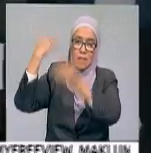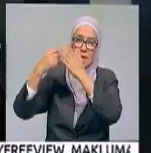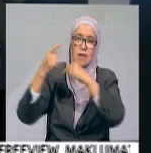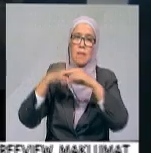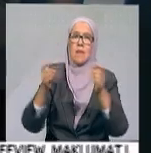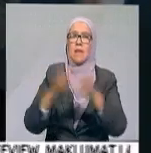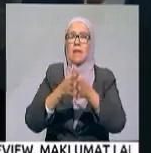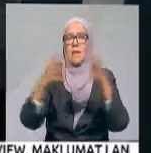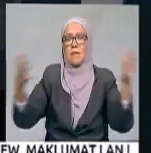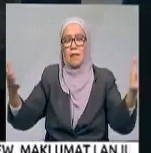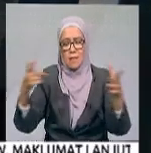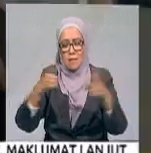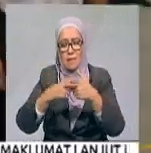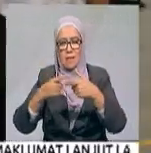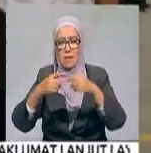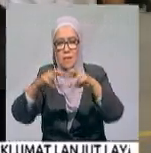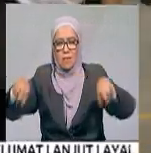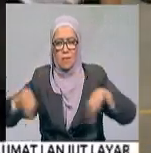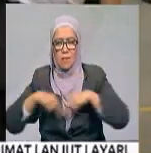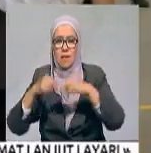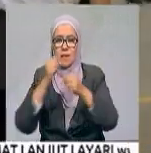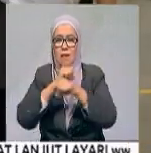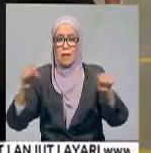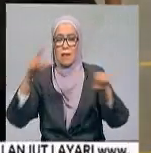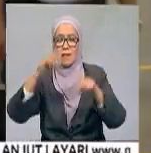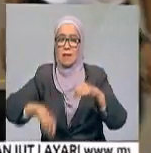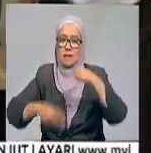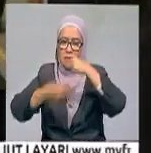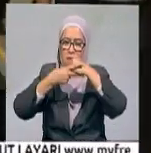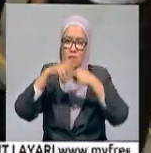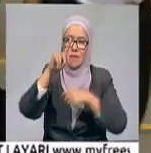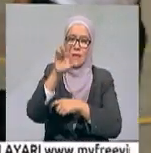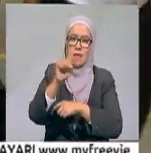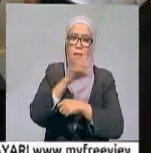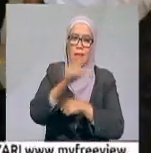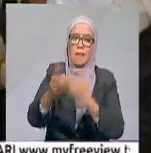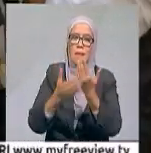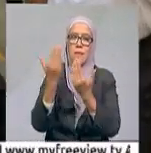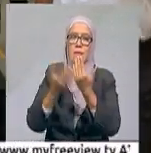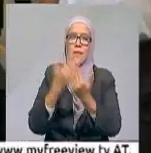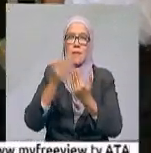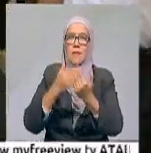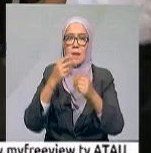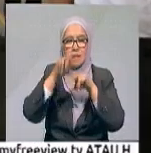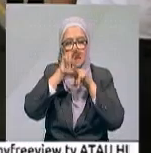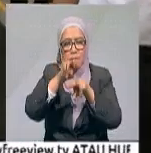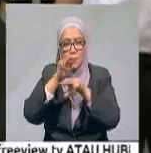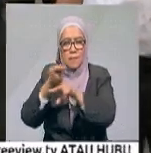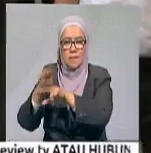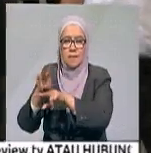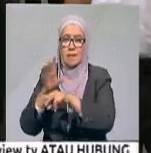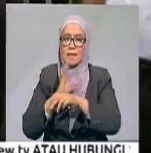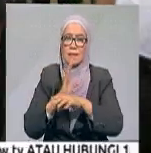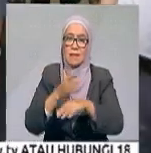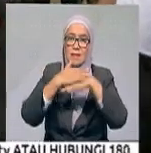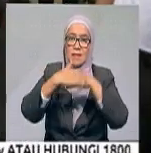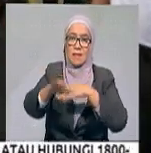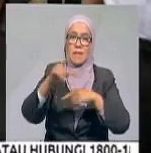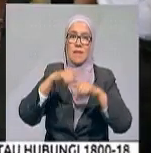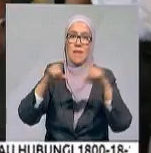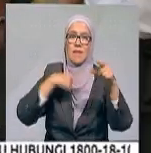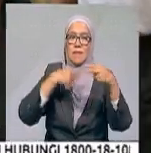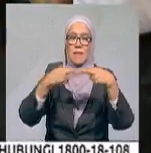tersedia seterusnya dapat menjimatkan kos dan masa serta memudahkan pemantauan. Beliau berkata demikian dalam sidang media selepas